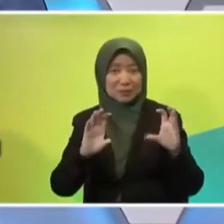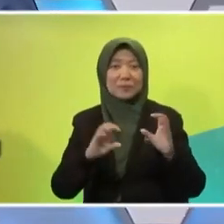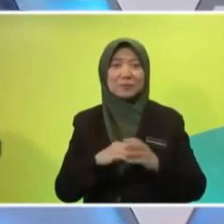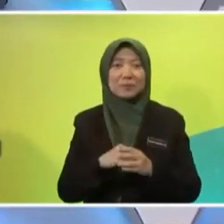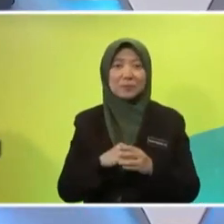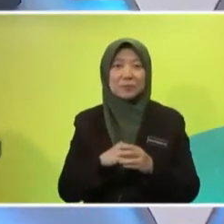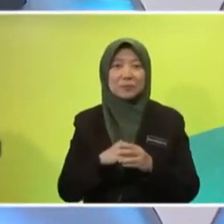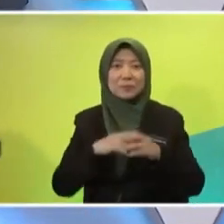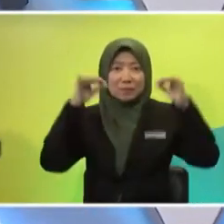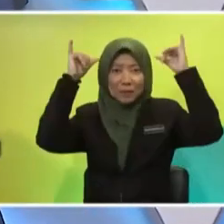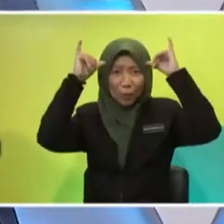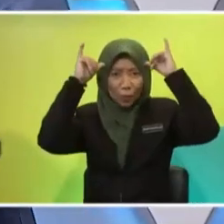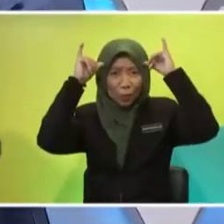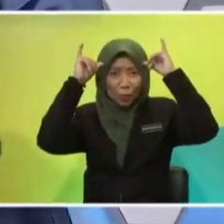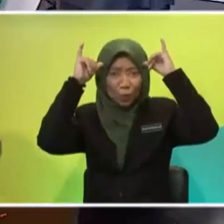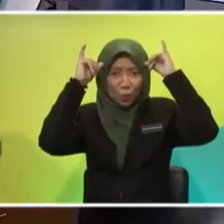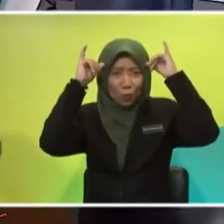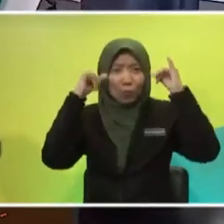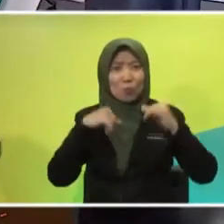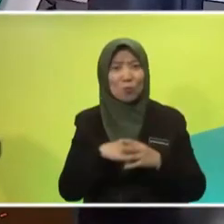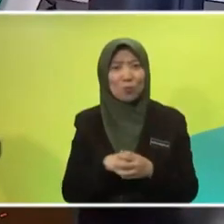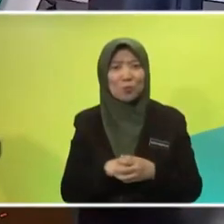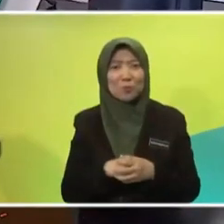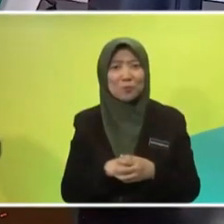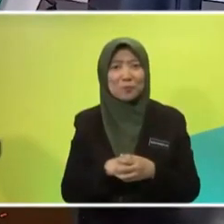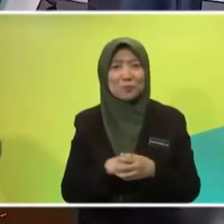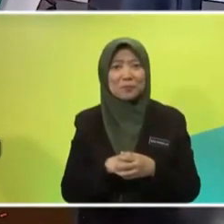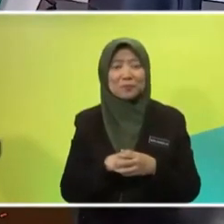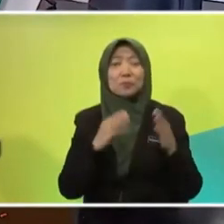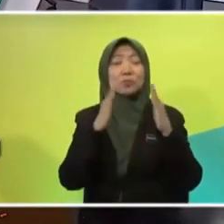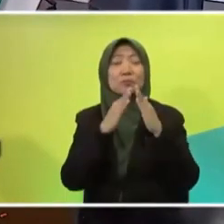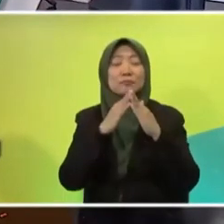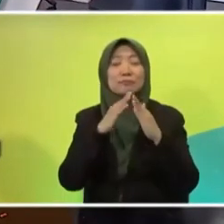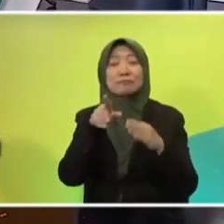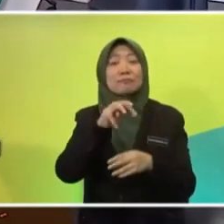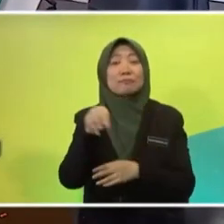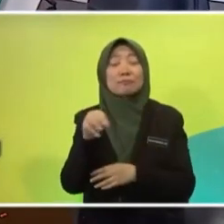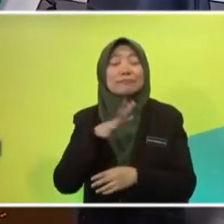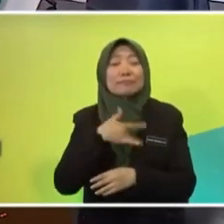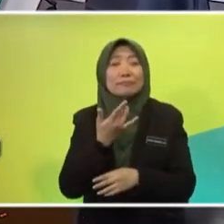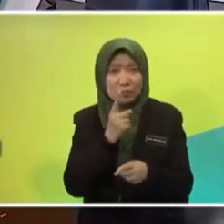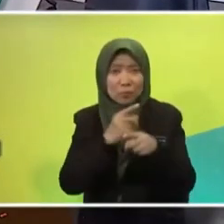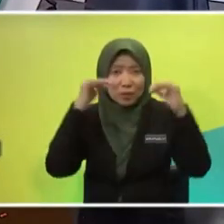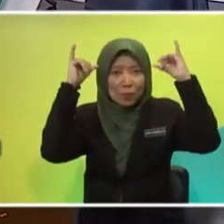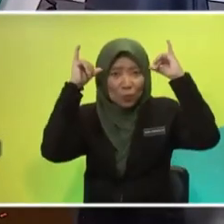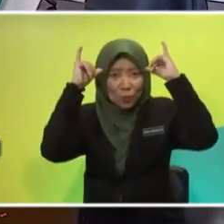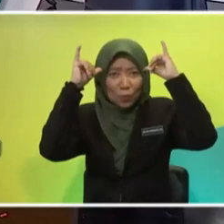bunyi lembu ke? Lembu? Okey, kita tanya penonton di rumah. Betul ke bunyi lembu?